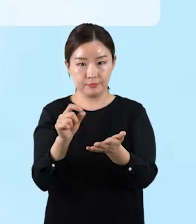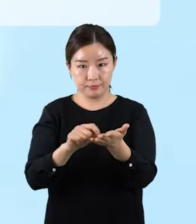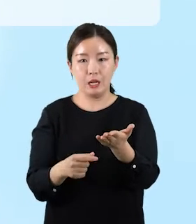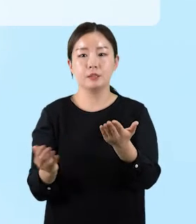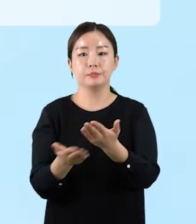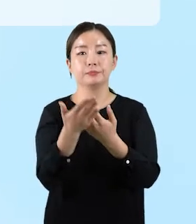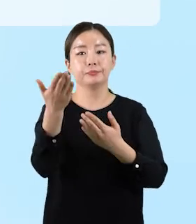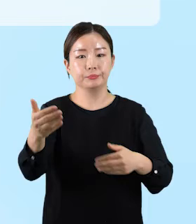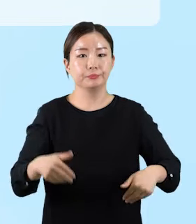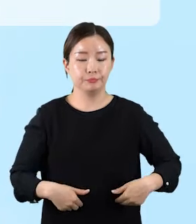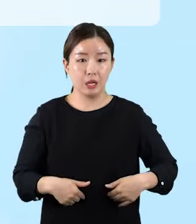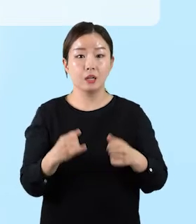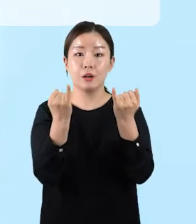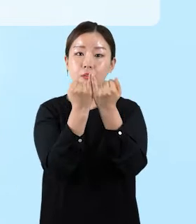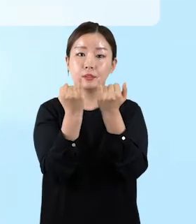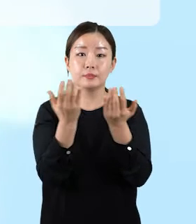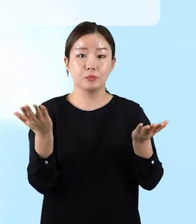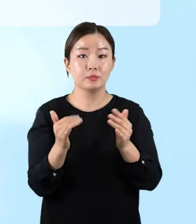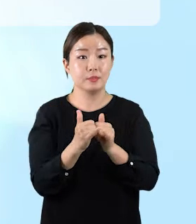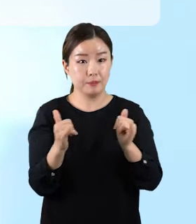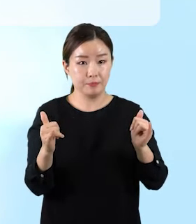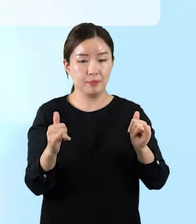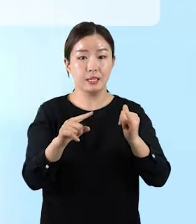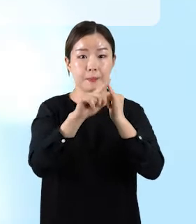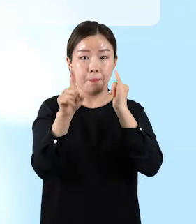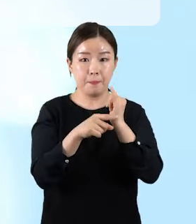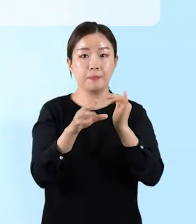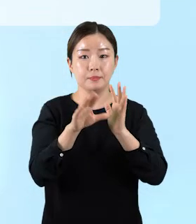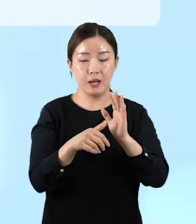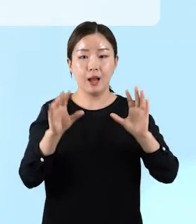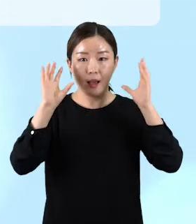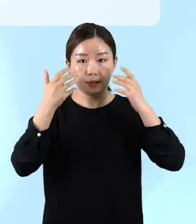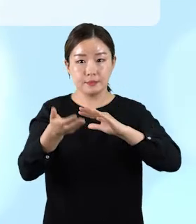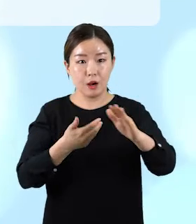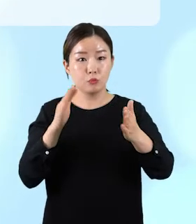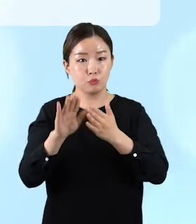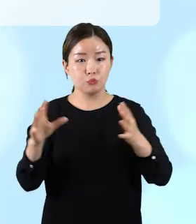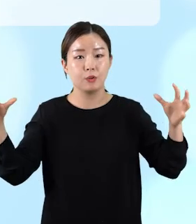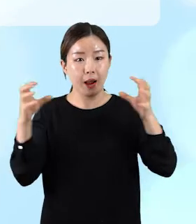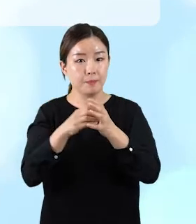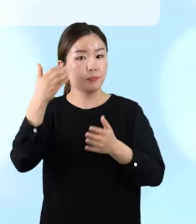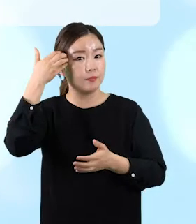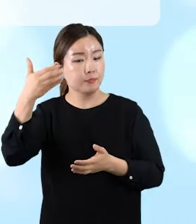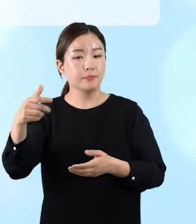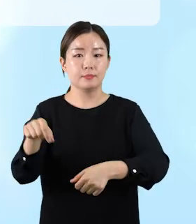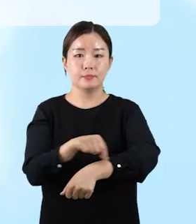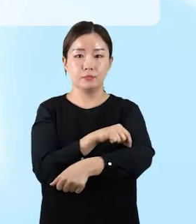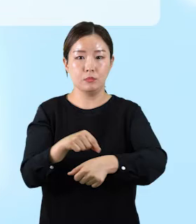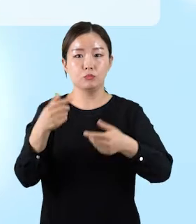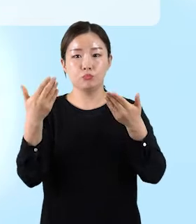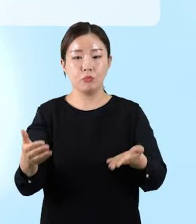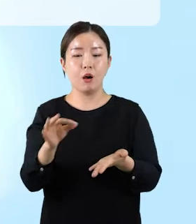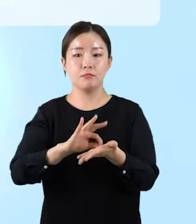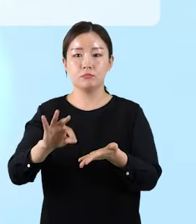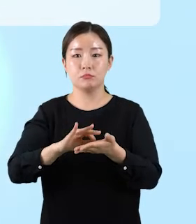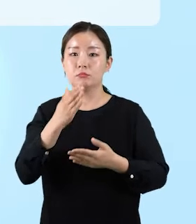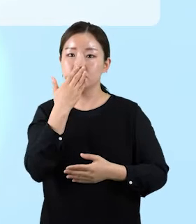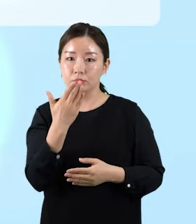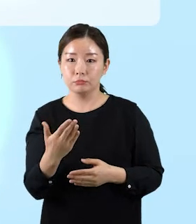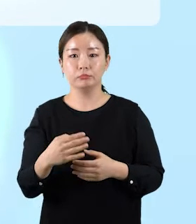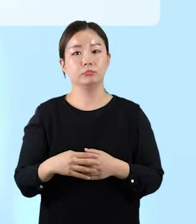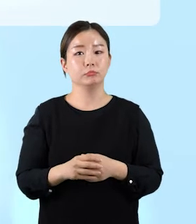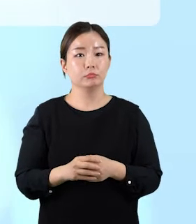합니다. 여성 근로자의 경우 임신을 했을 때는 출산 전후에 총 90일간의 특별휴가를 사용할